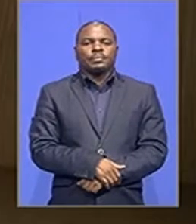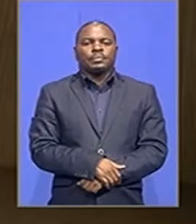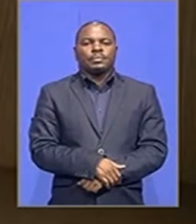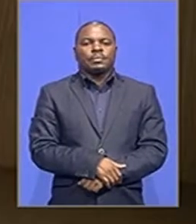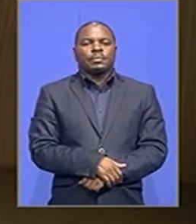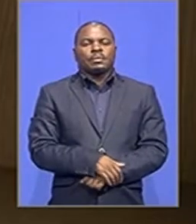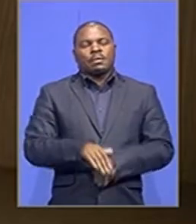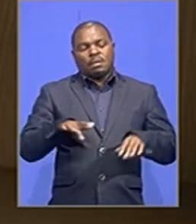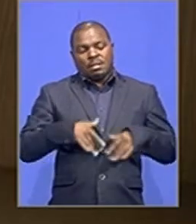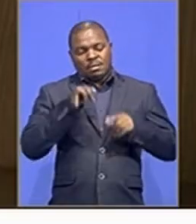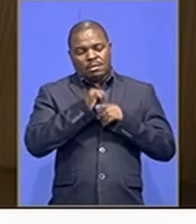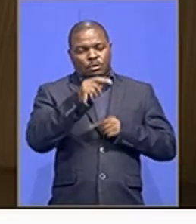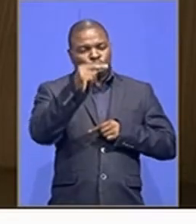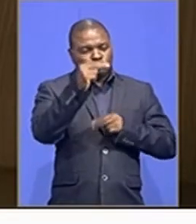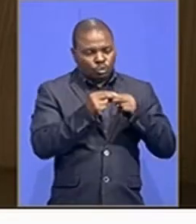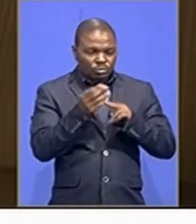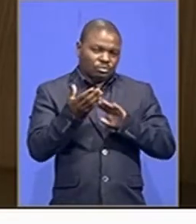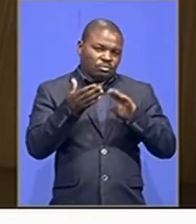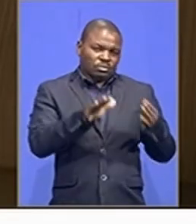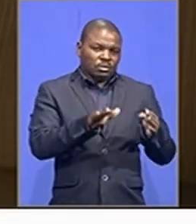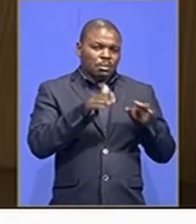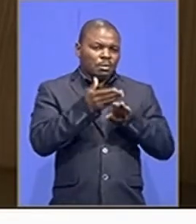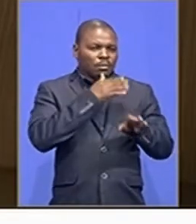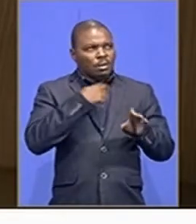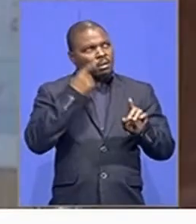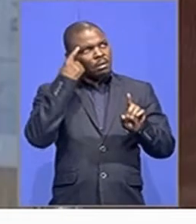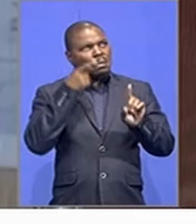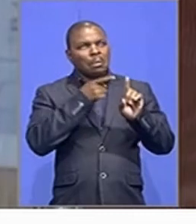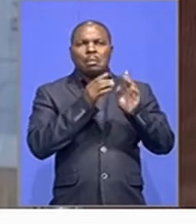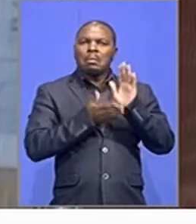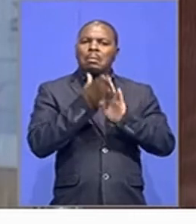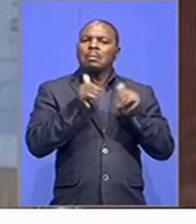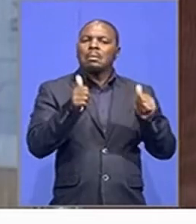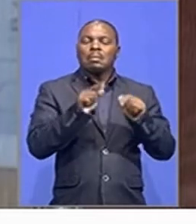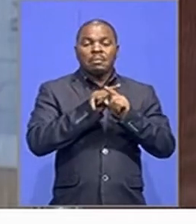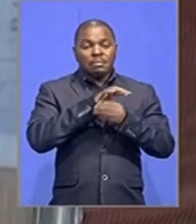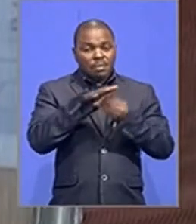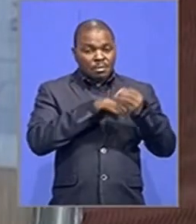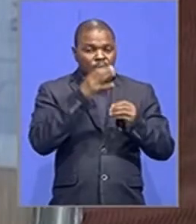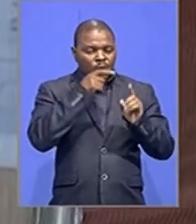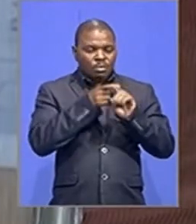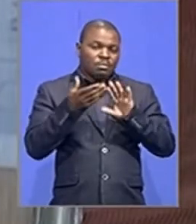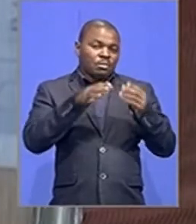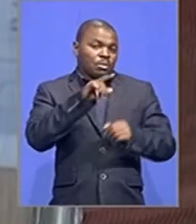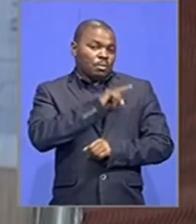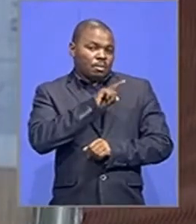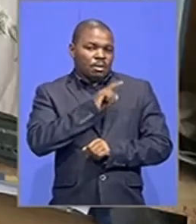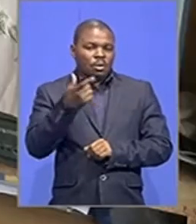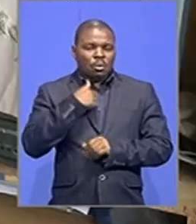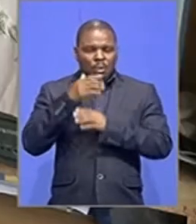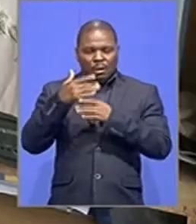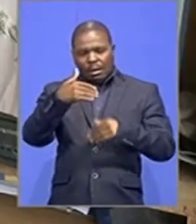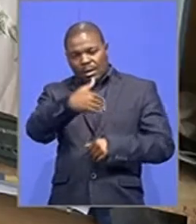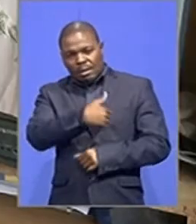Botshelo jo bo khutswafaditseng jo bo neng bo solofetsa thata ba ga Thuto, ba lelapa ba re o tlhokafetse morago ga dikgobalo